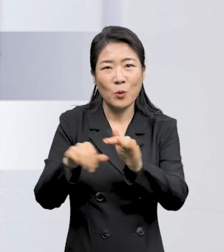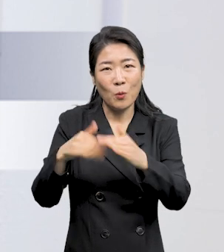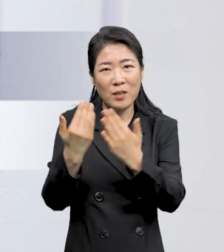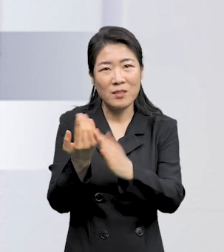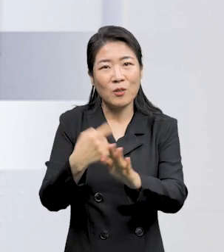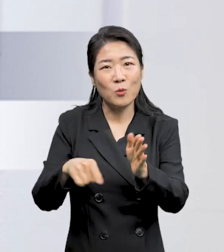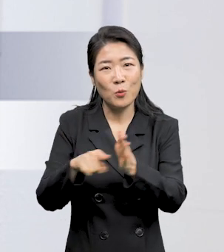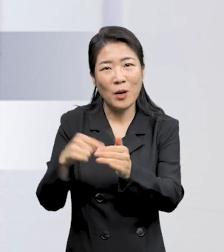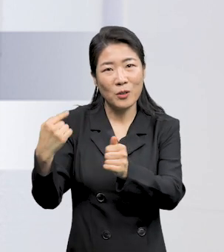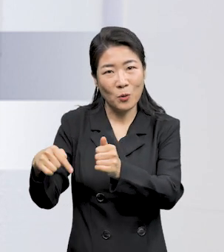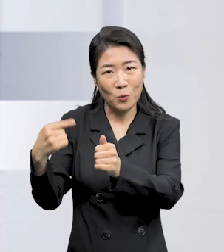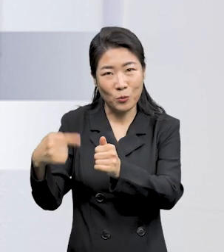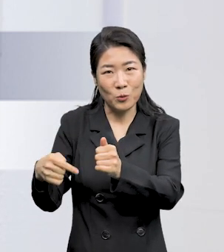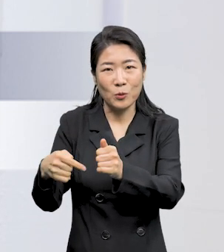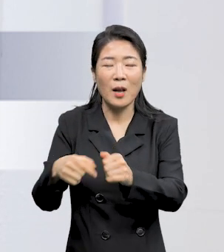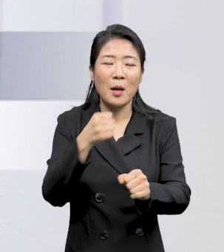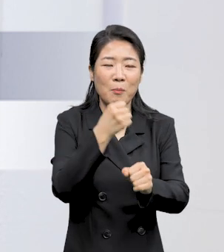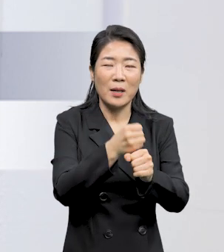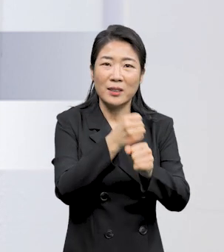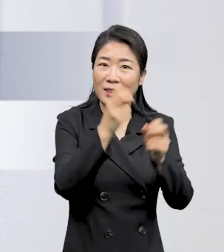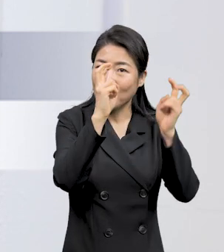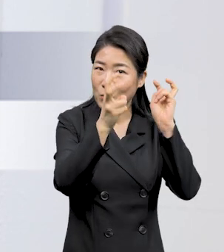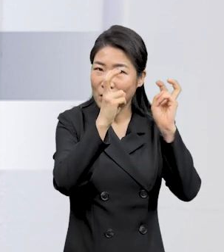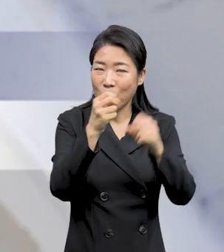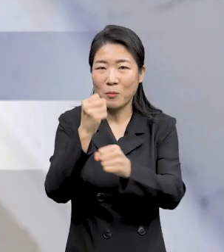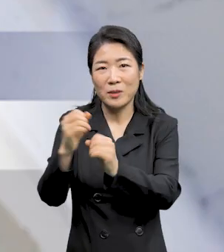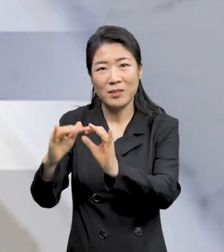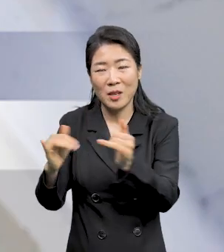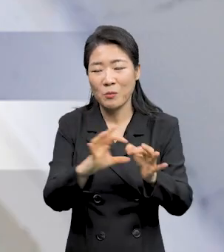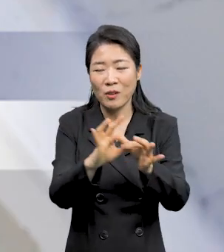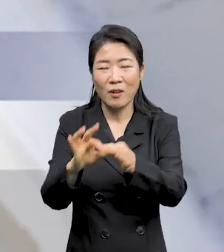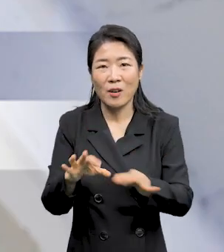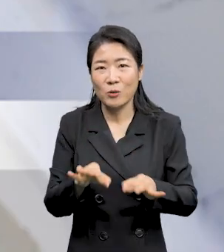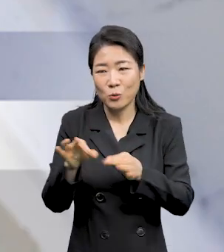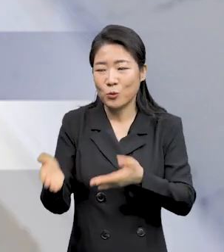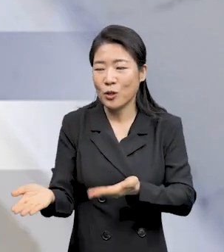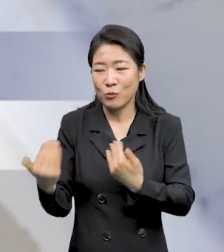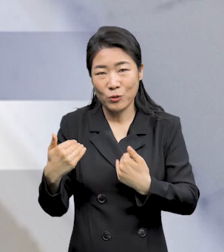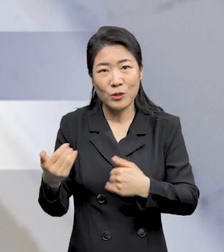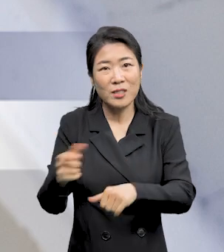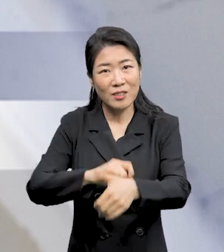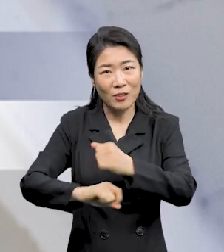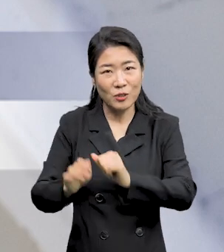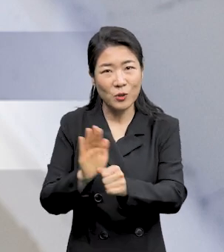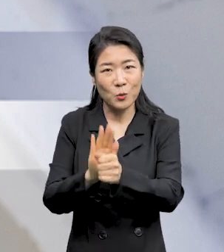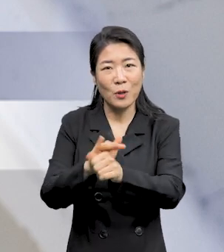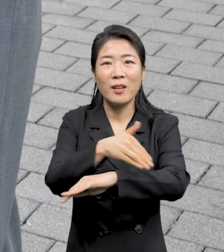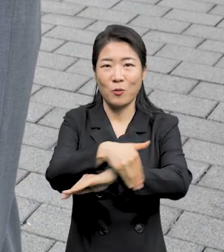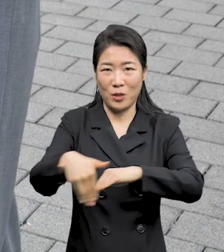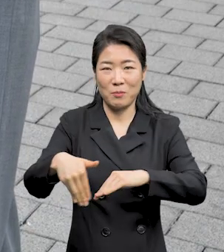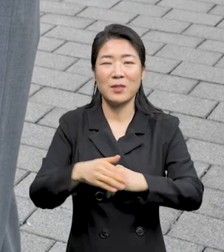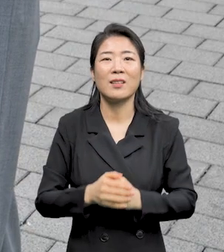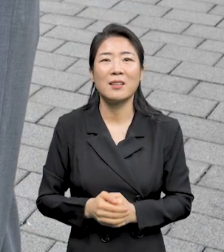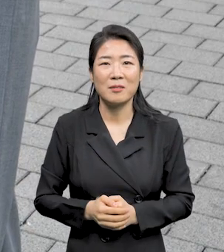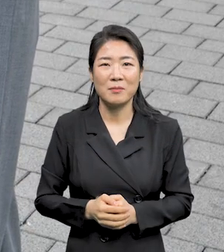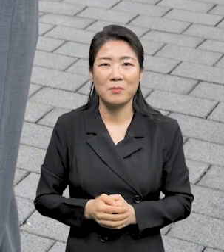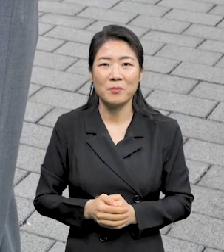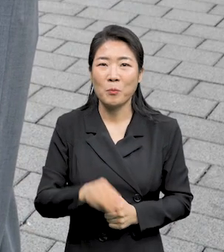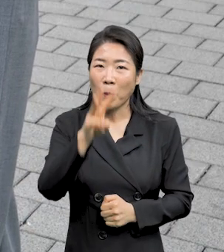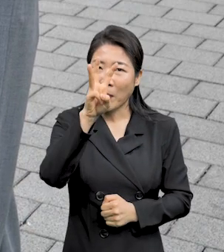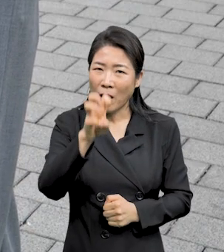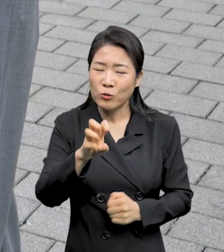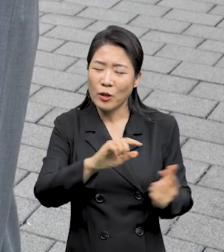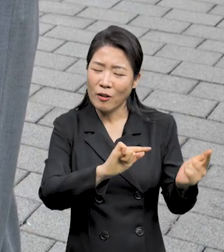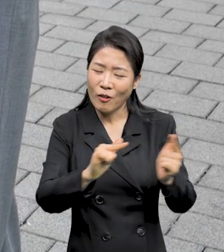위한 교육을 비롯해 제작사와 작가를 연결하는 투자유치 등을 적극 지원할 계획입니다 광주의